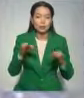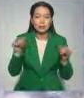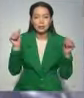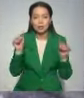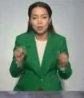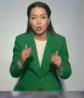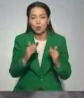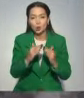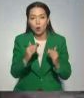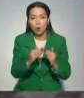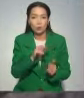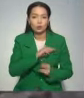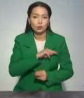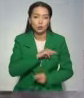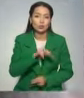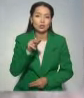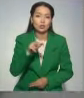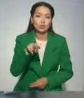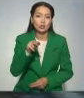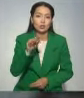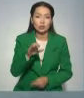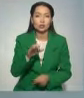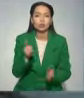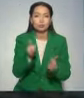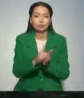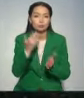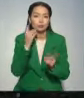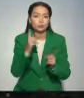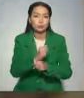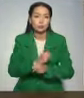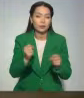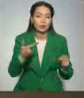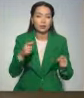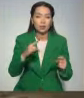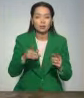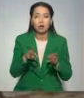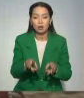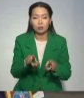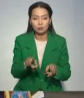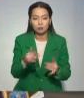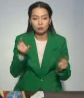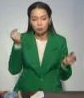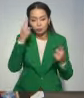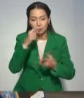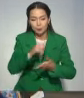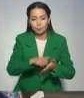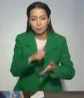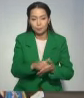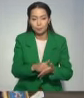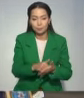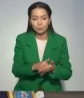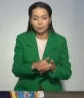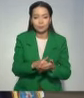дома сотрудники дчс установили что произошел хлопок газового котла причины выясняют было установлено что